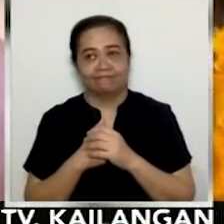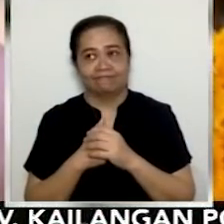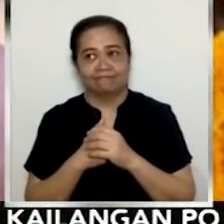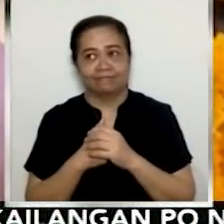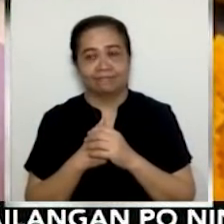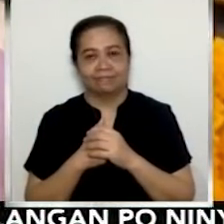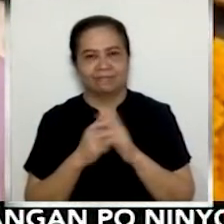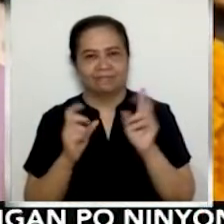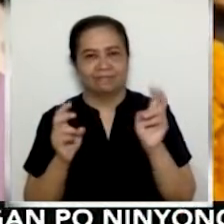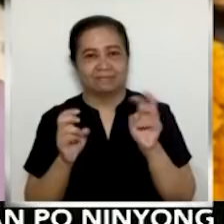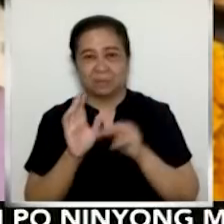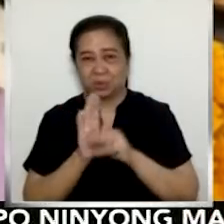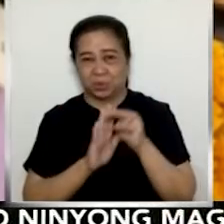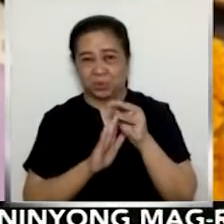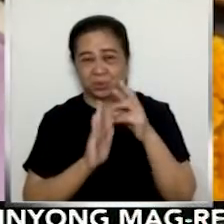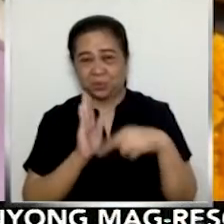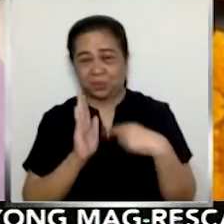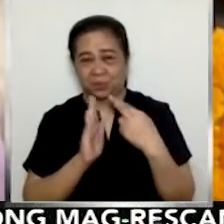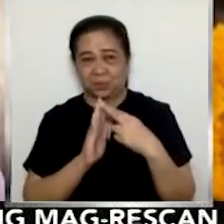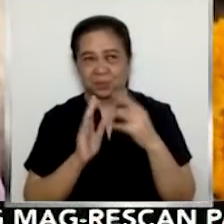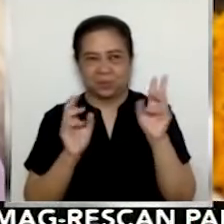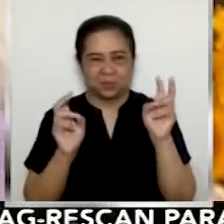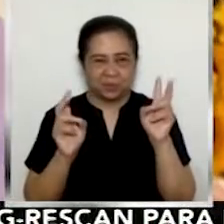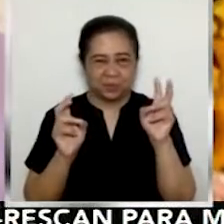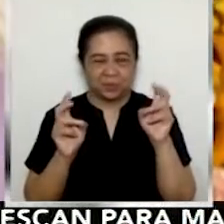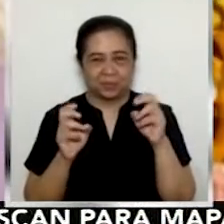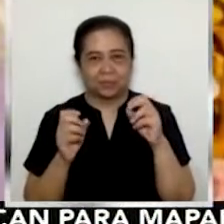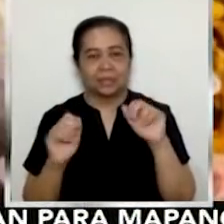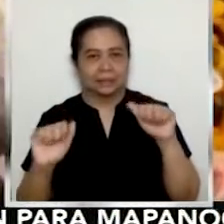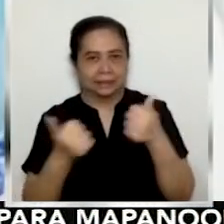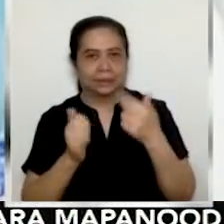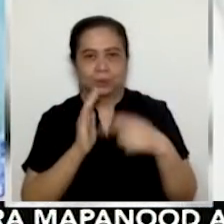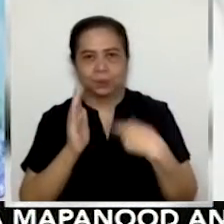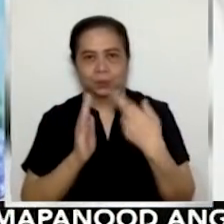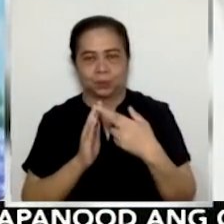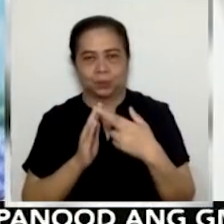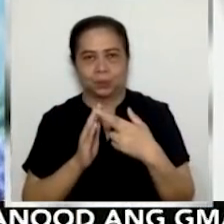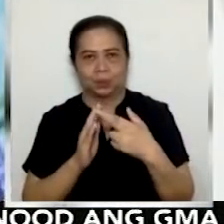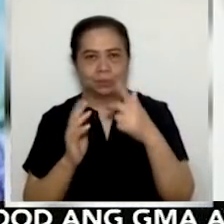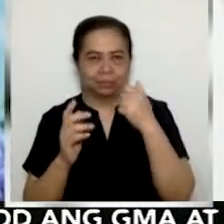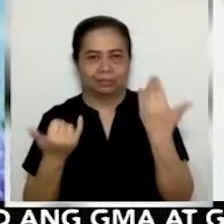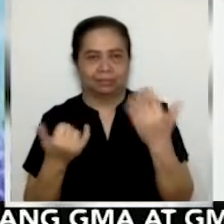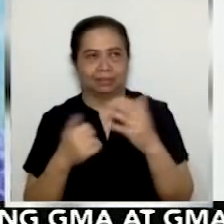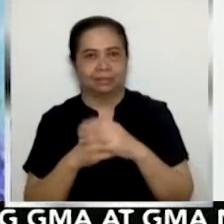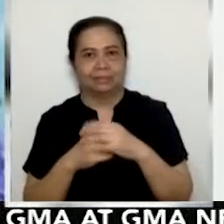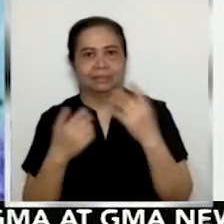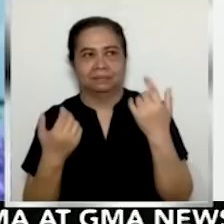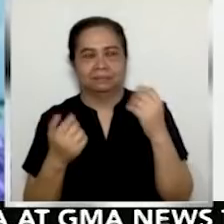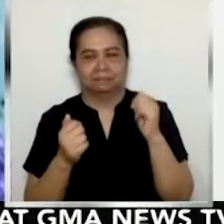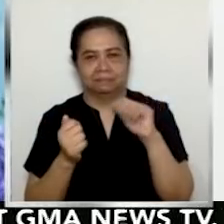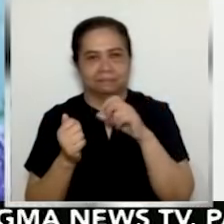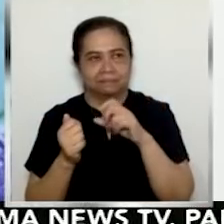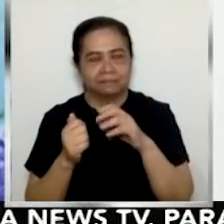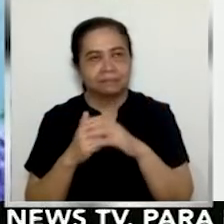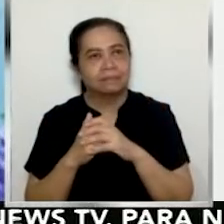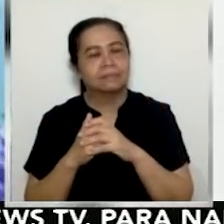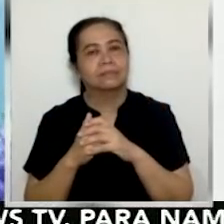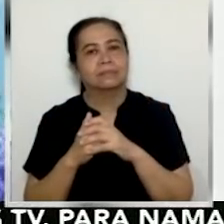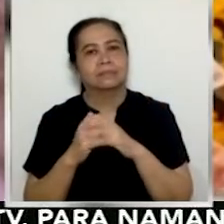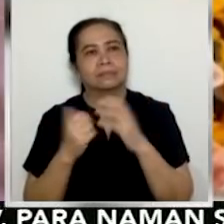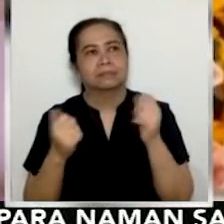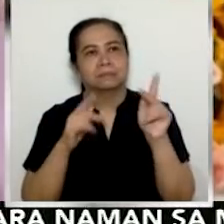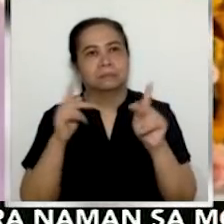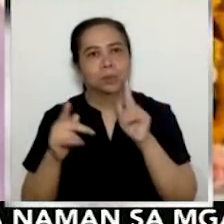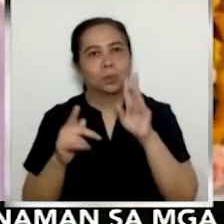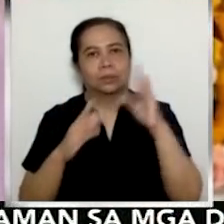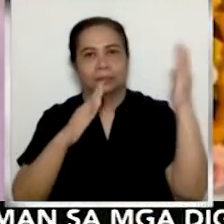mature or like challenging roles because katulad nga po sinabi ko dito Glenn, people will expect